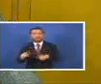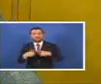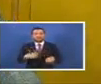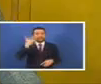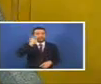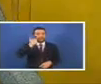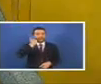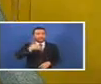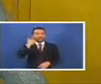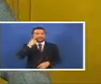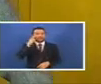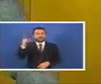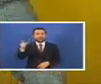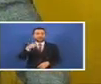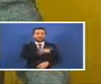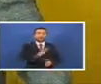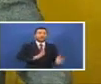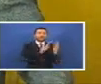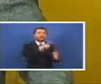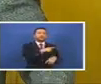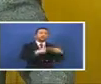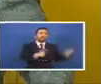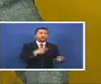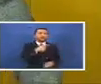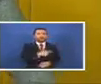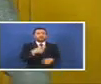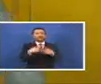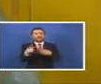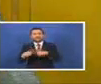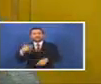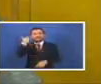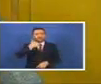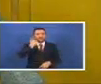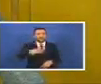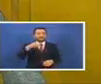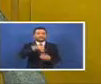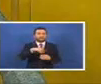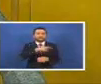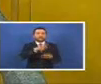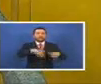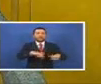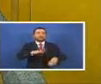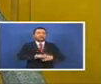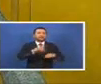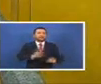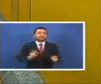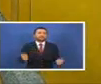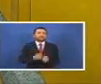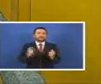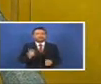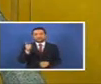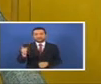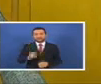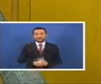yalanlarla iktidarı bir yandan, ana muhalefeti bir yandan türlü yalanlarla bunu itibarsızlaştırmaya